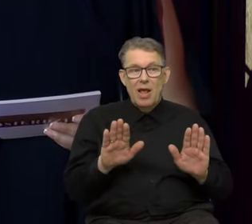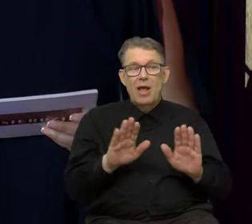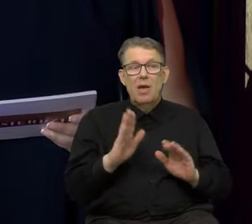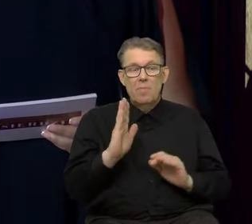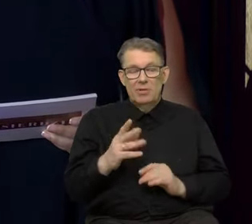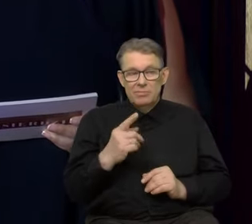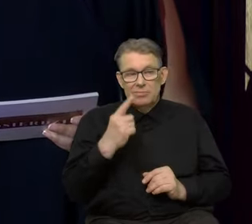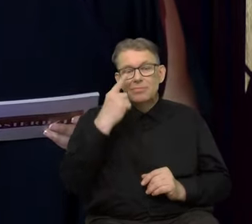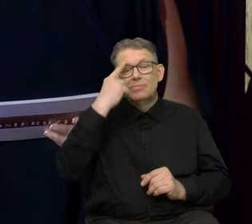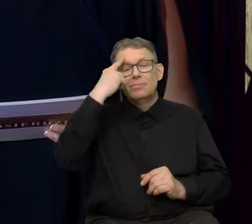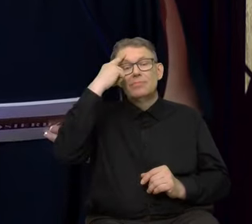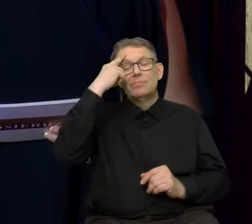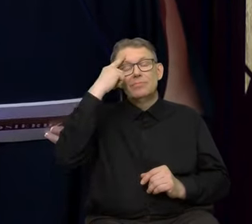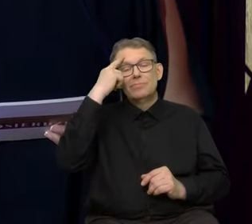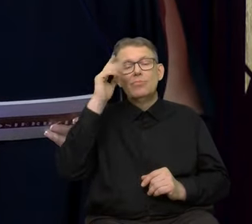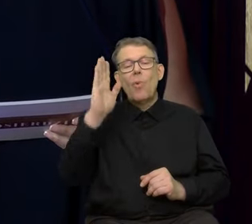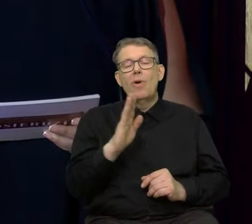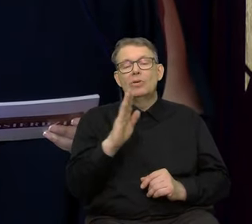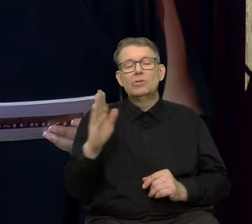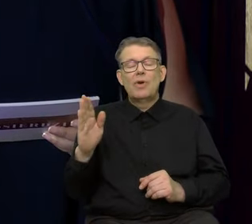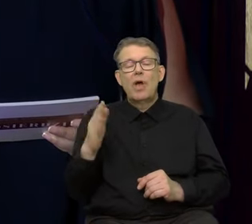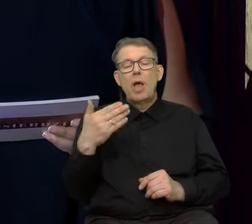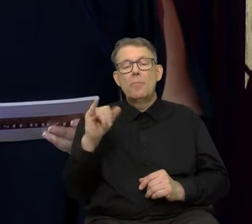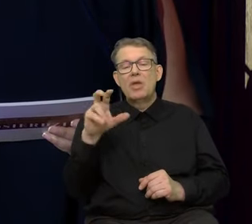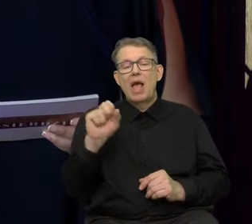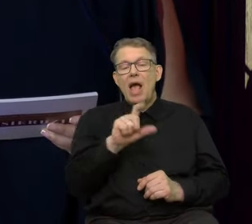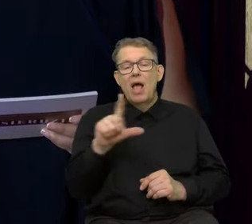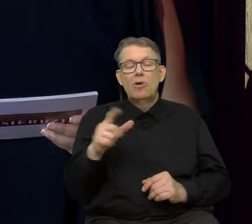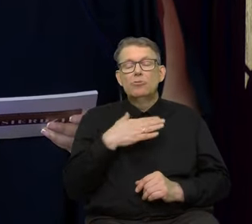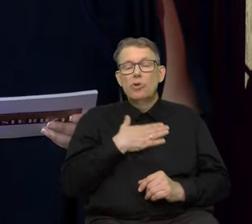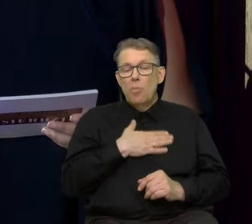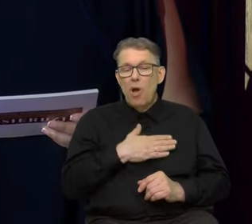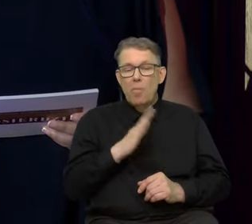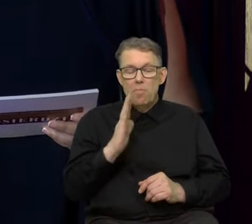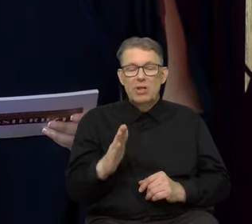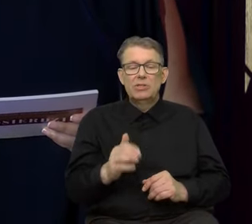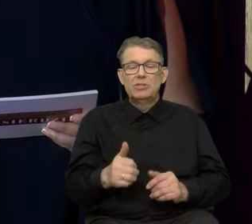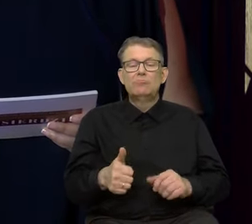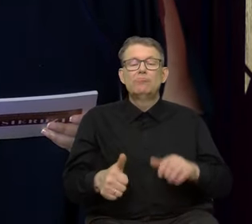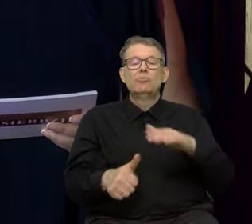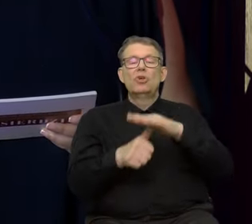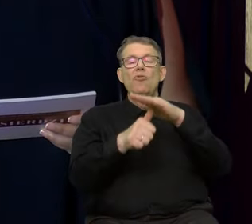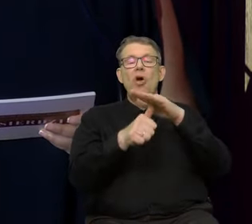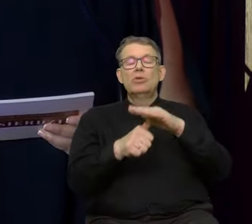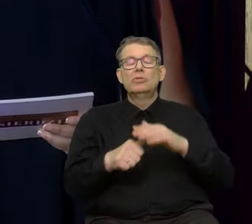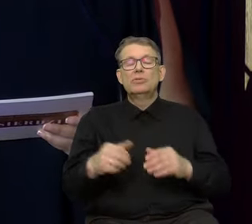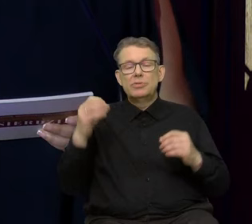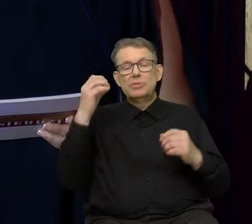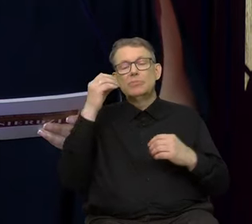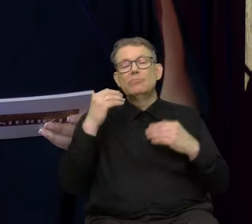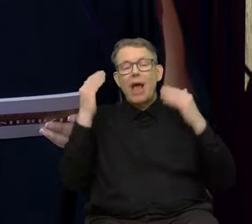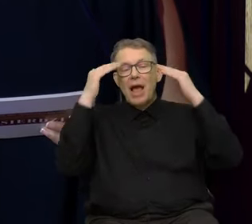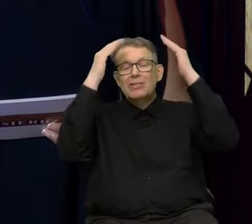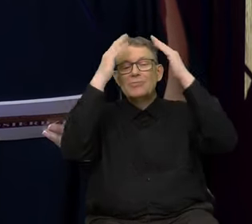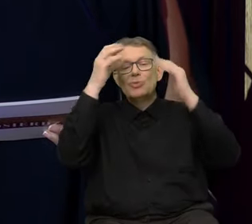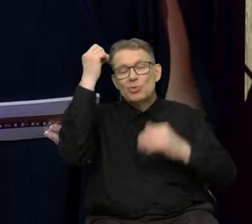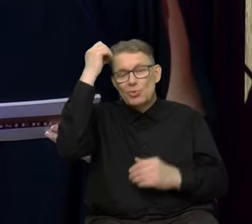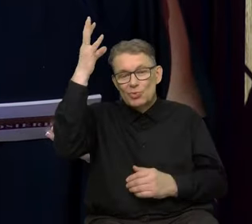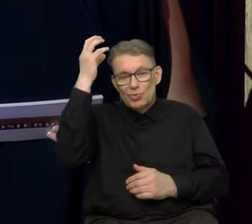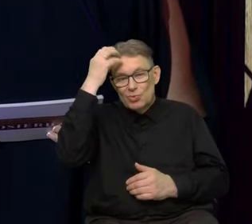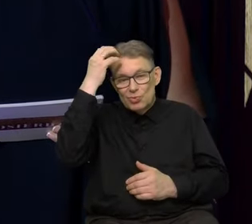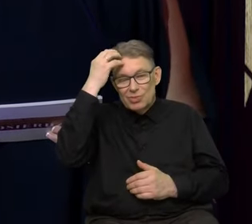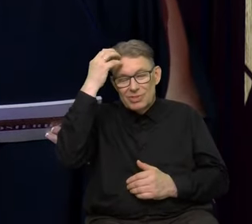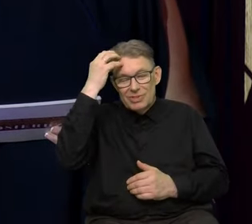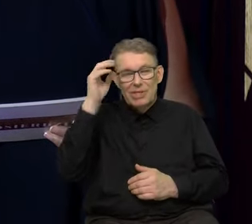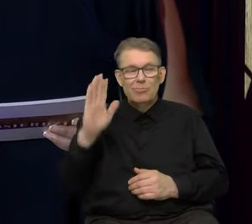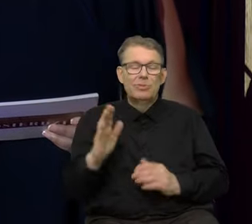Liturgiczne wspomnienie błogosławionego Michała Sopoczki będzie przewodniczył arcybiskup Józef Guzdek, modląc się w